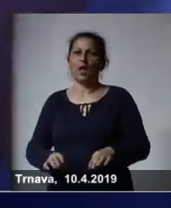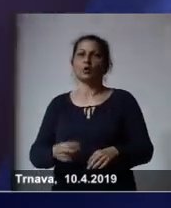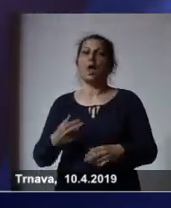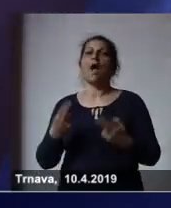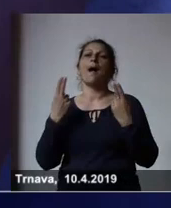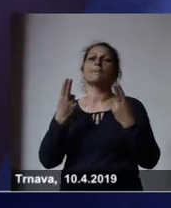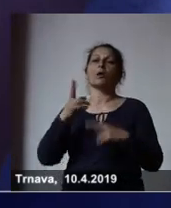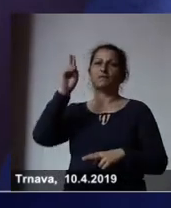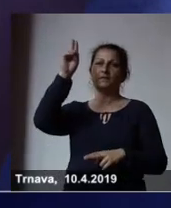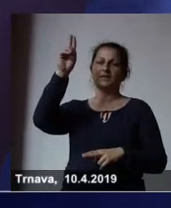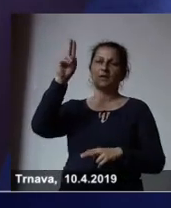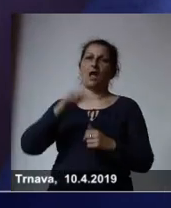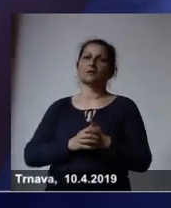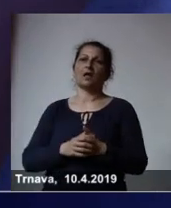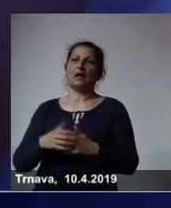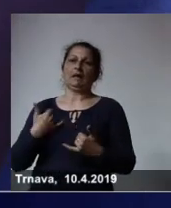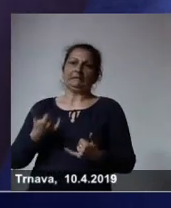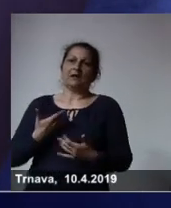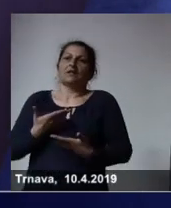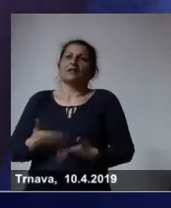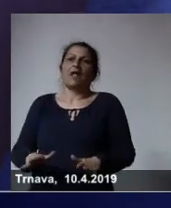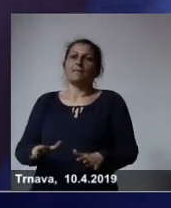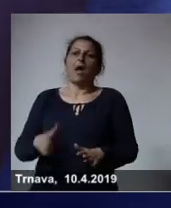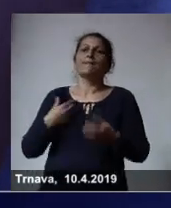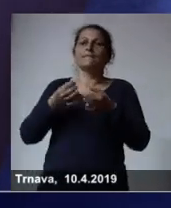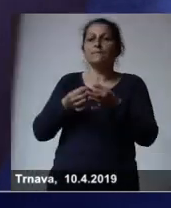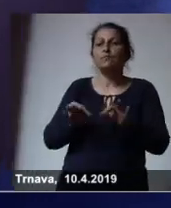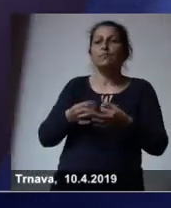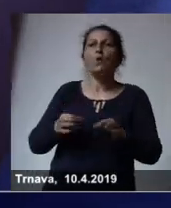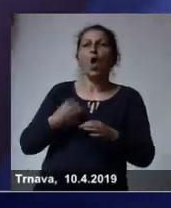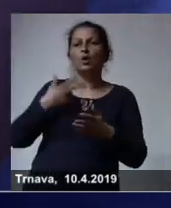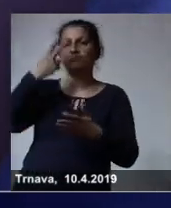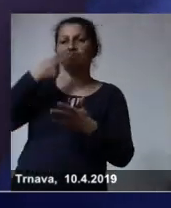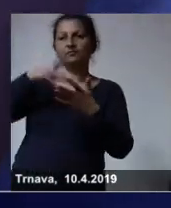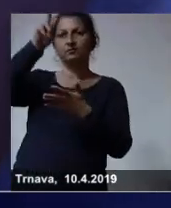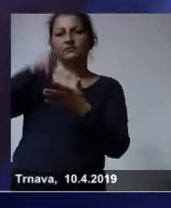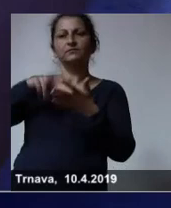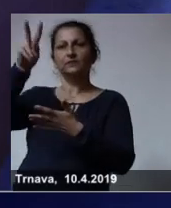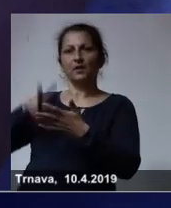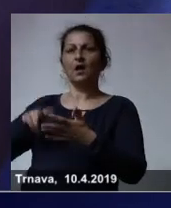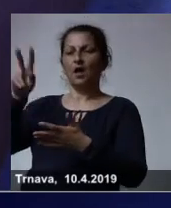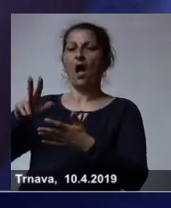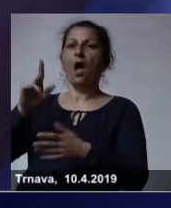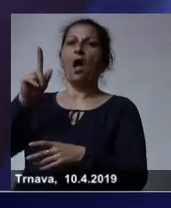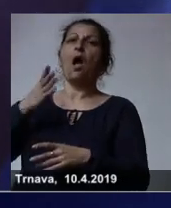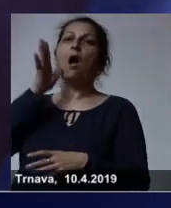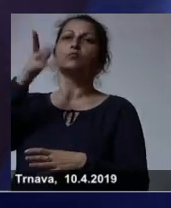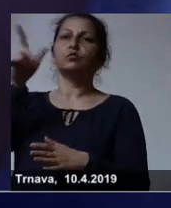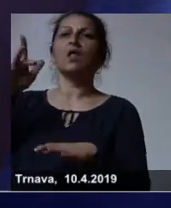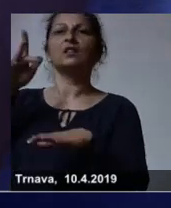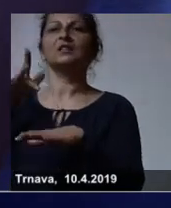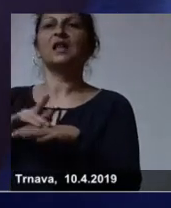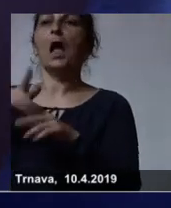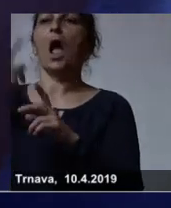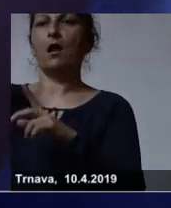majetkové priznania. Nemáme ho ešte podrobne naštudovaný, ale bude sa to týkať teda